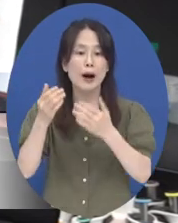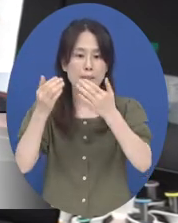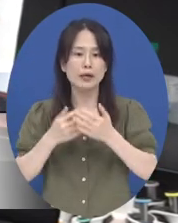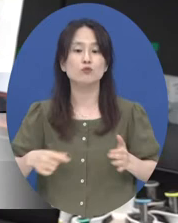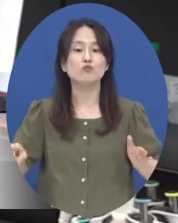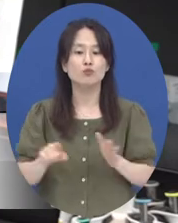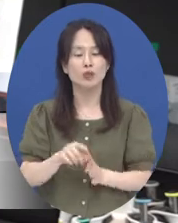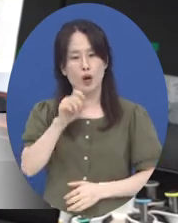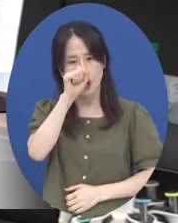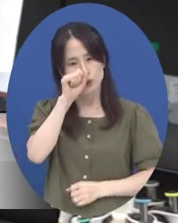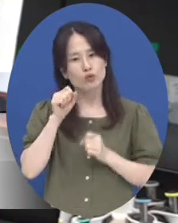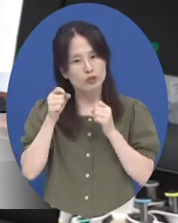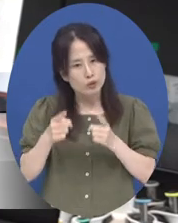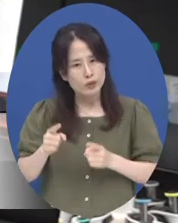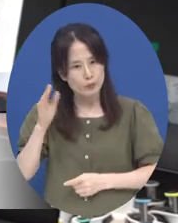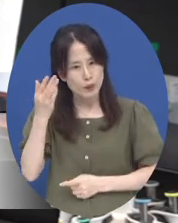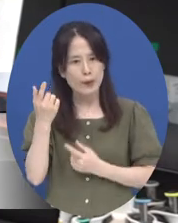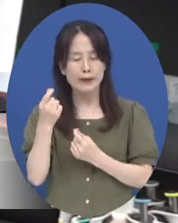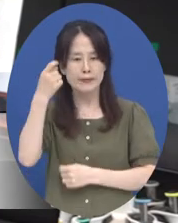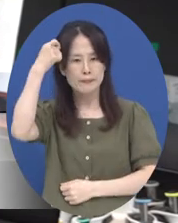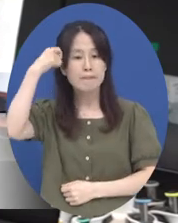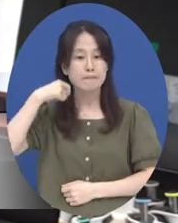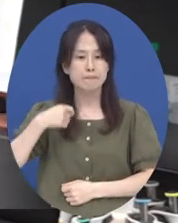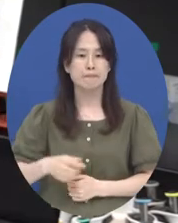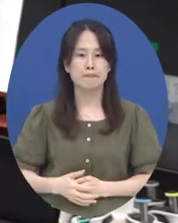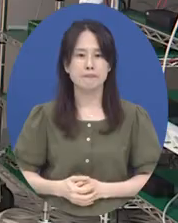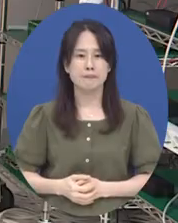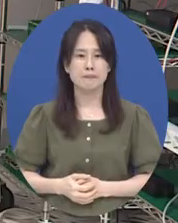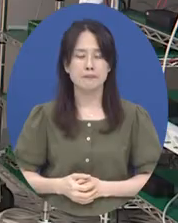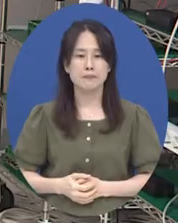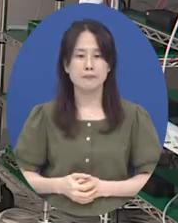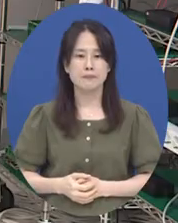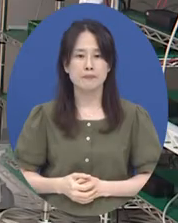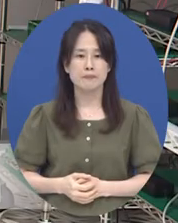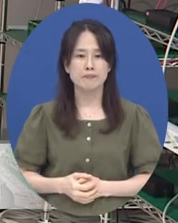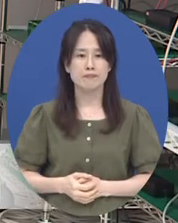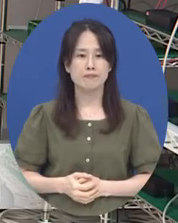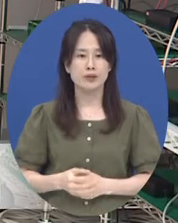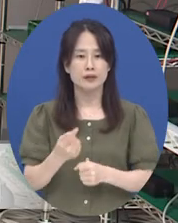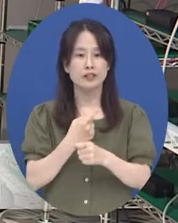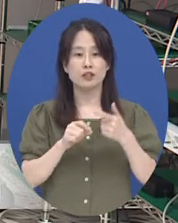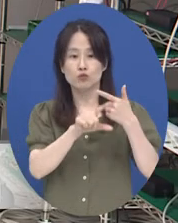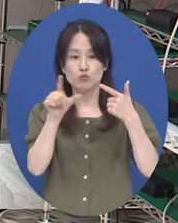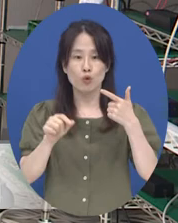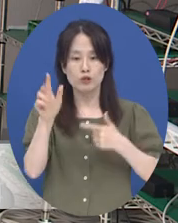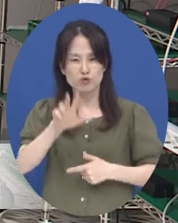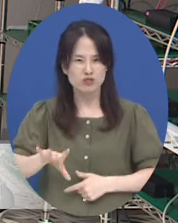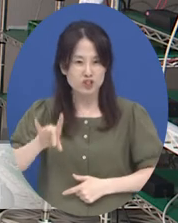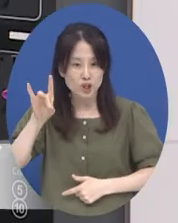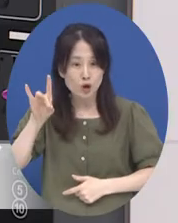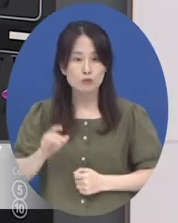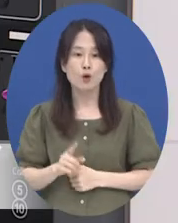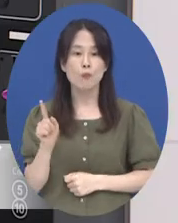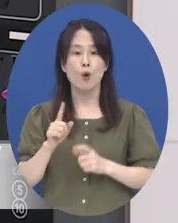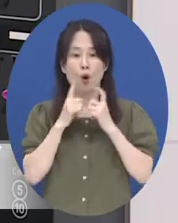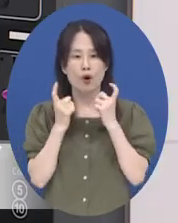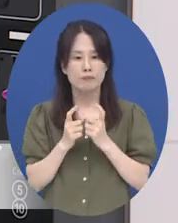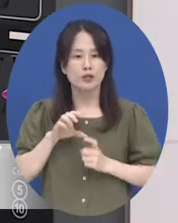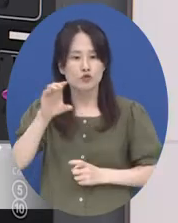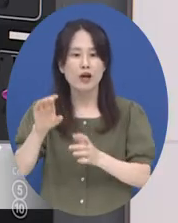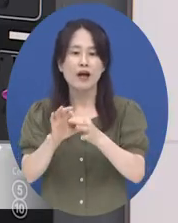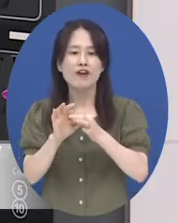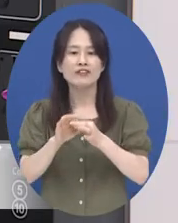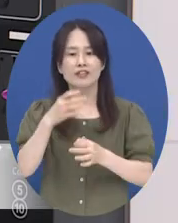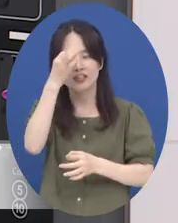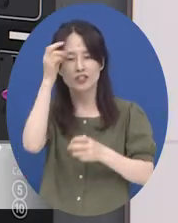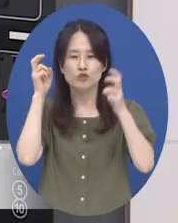좋은 레퍼런스가 되지 않을까라고 생각이 듭니다. 경기도는 지난해 6월 전국 지자체 최초로 민간 투자 연계형 기술